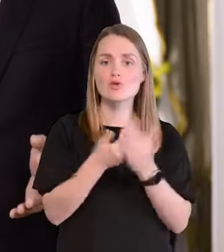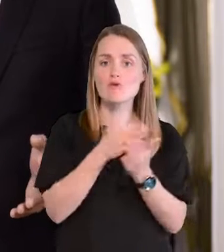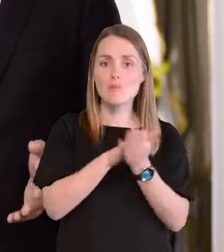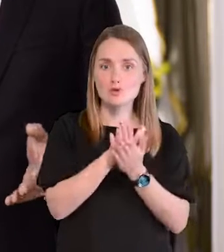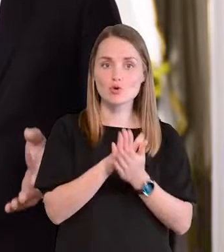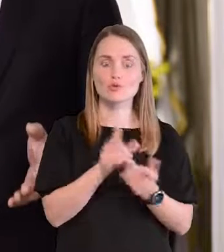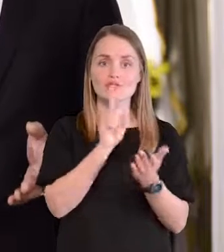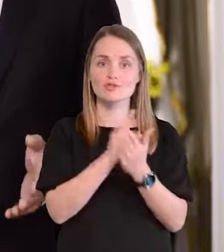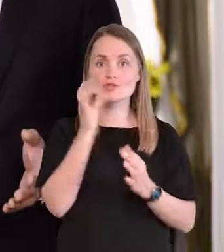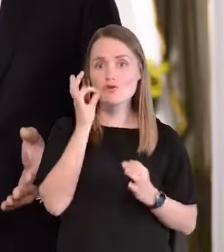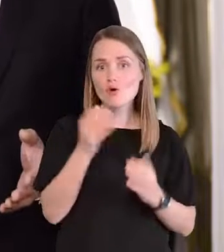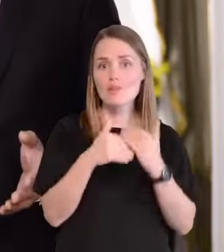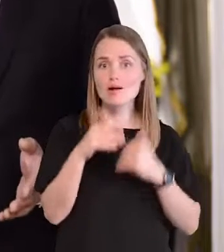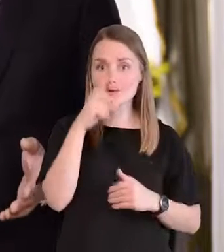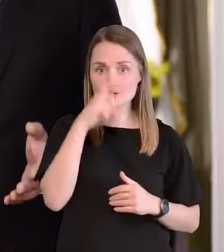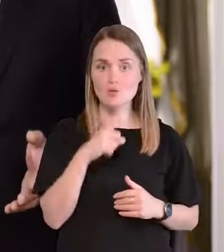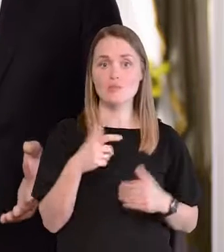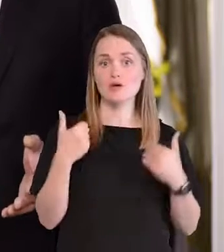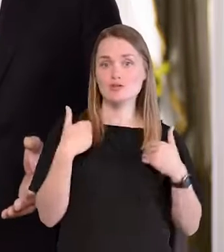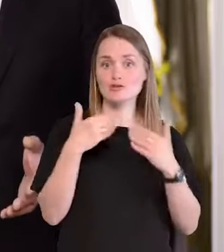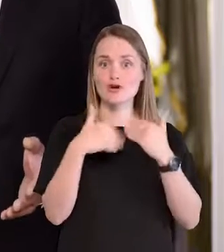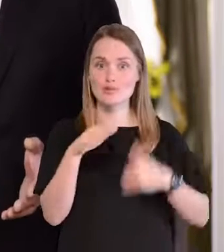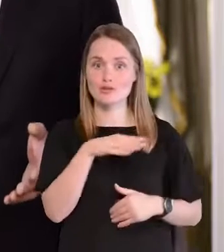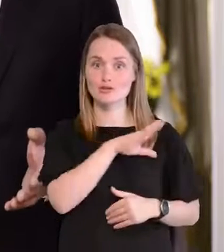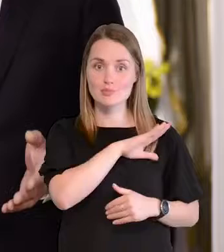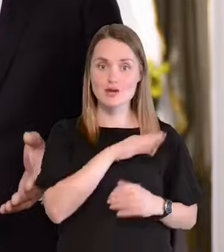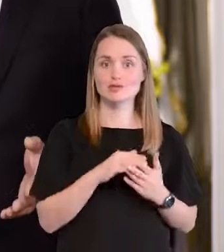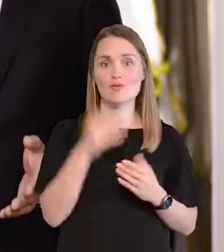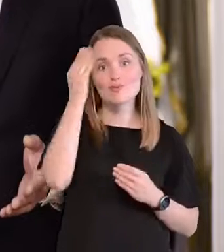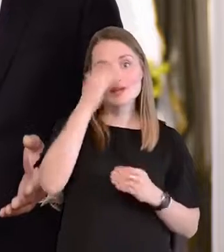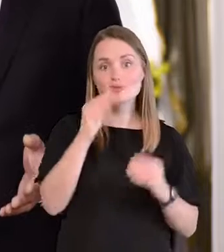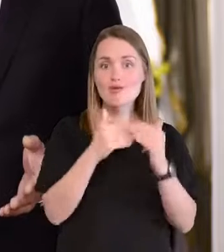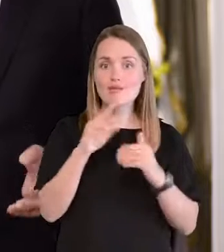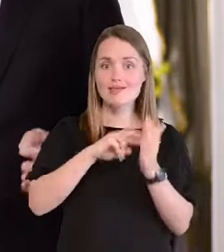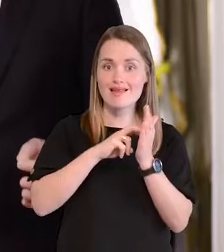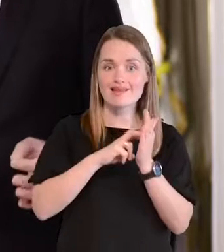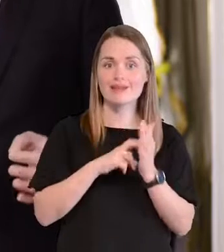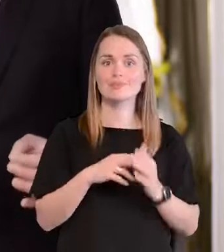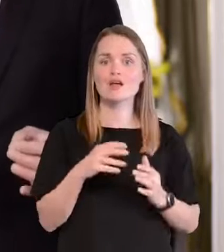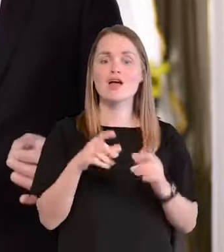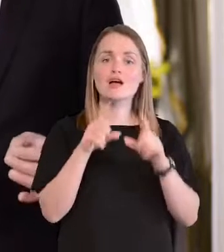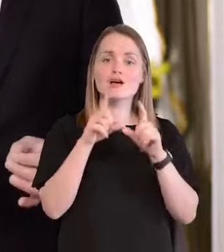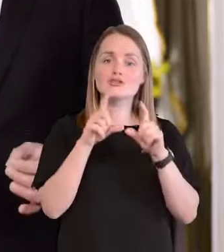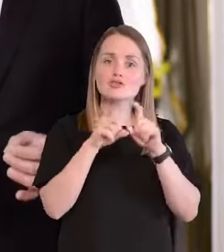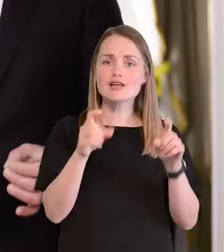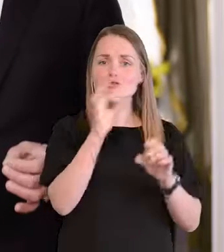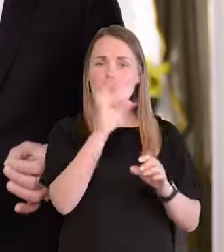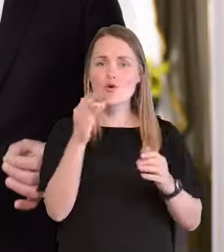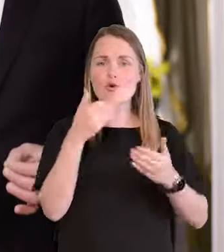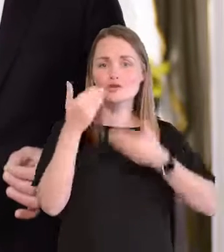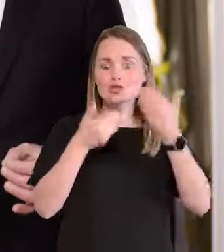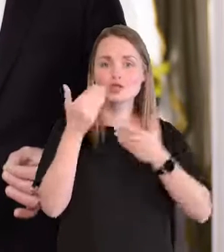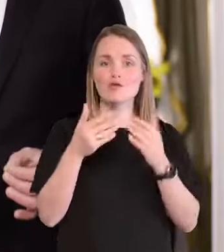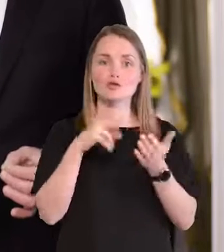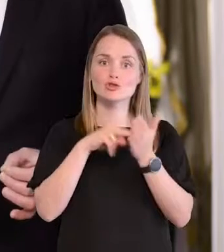nowego początku, zwycięstwa dobra nad złem, życia nad śmiercią, nadziei nad lękiem. Czas szczególnej życzliwości i dzielenia